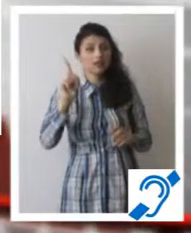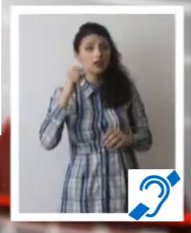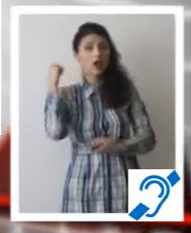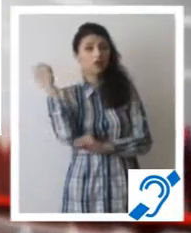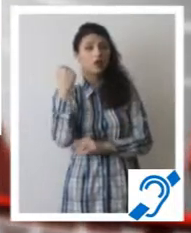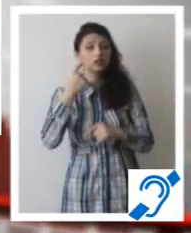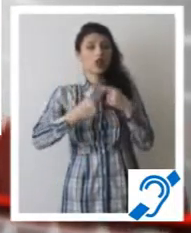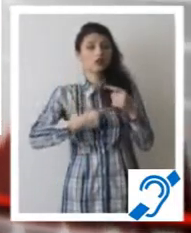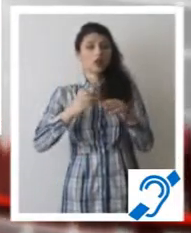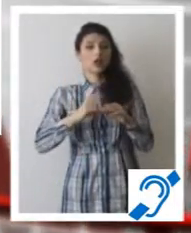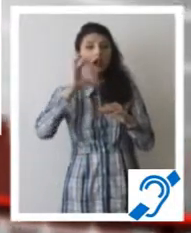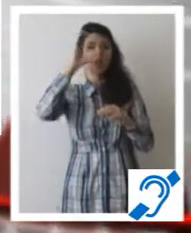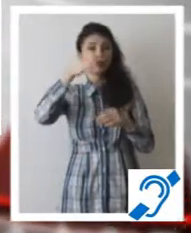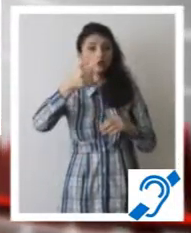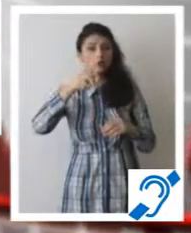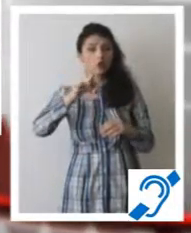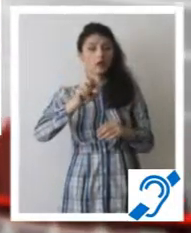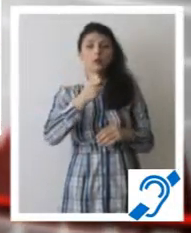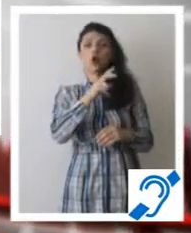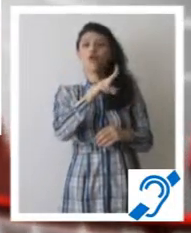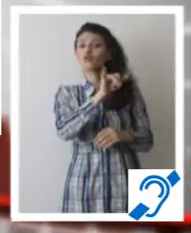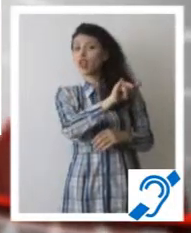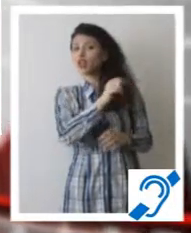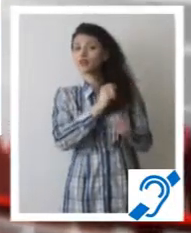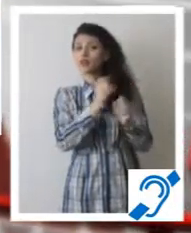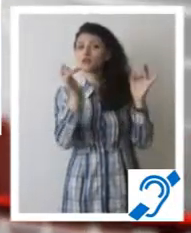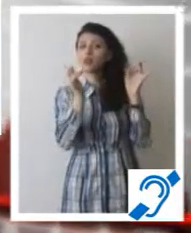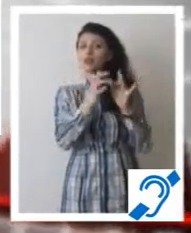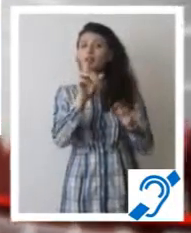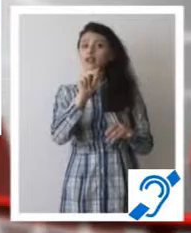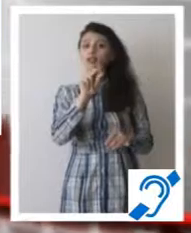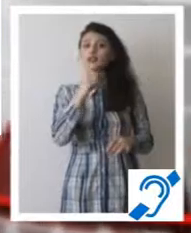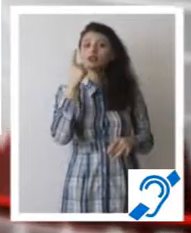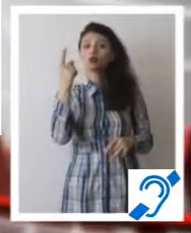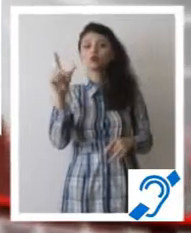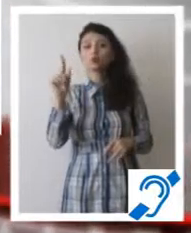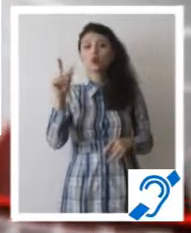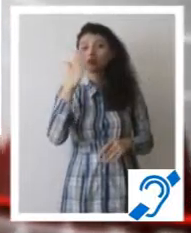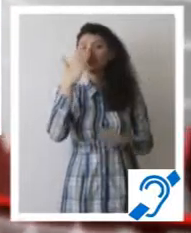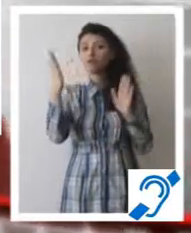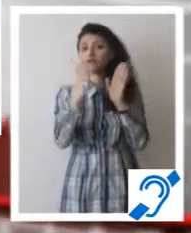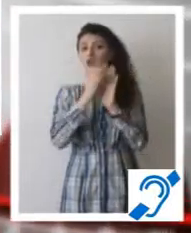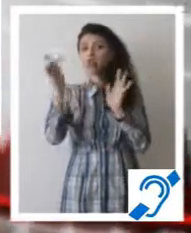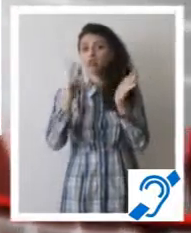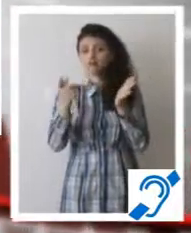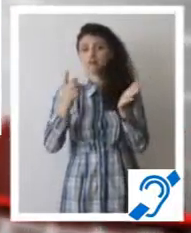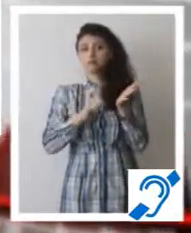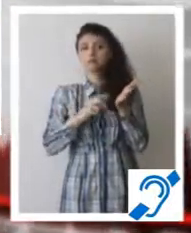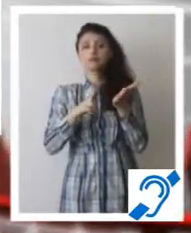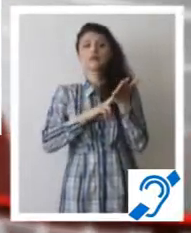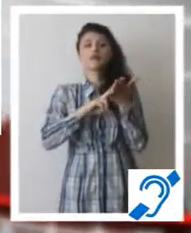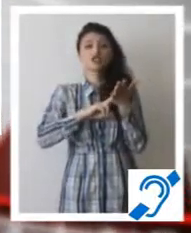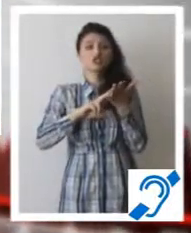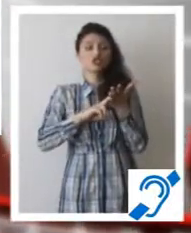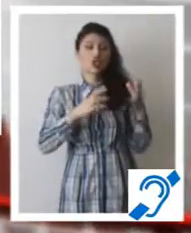campionatul național de handbal junioare, CS Dacia Mioveni s-a impus cu 31-20 în fața celor de la Chimia Râmnicu Vâlcea.